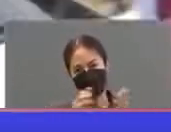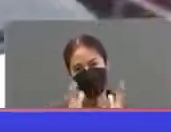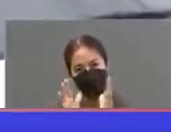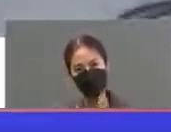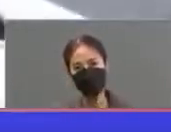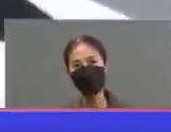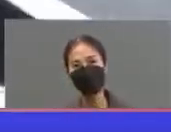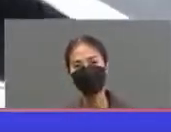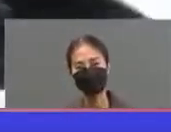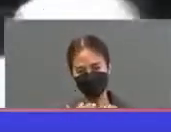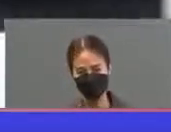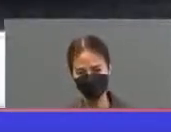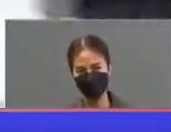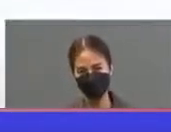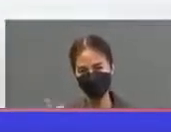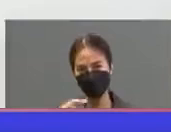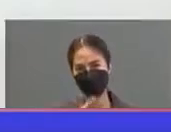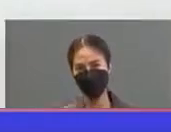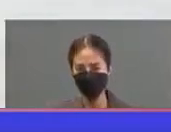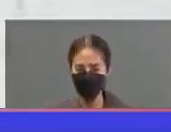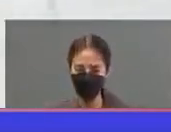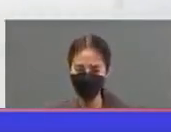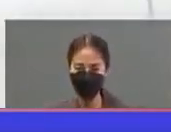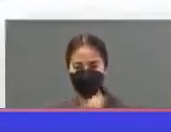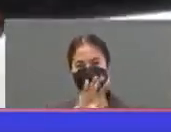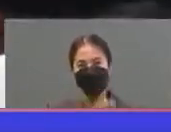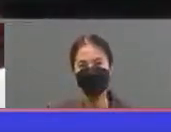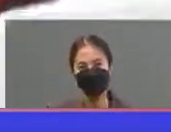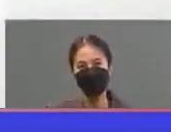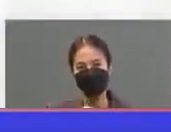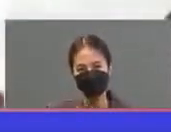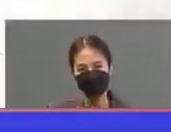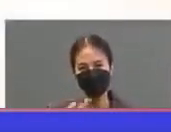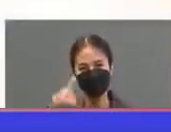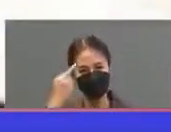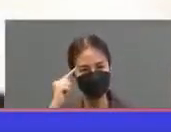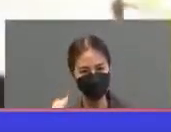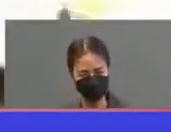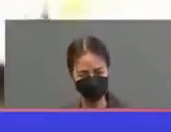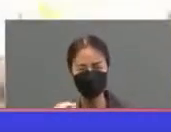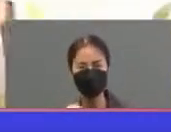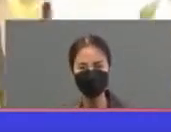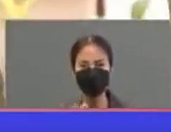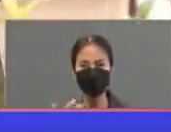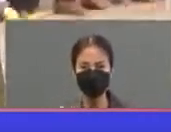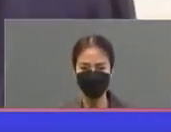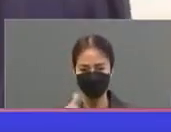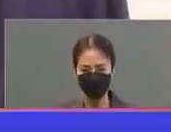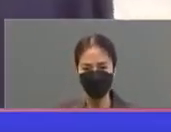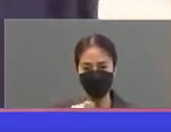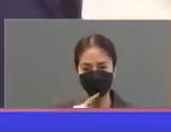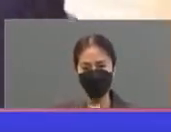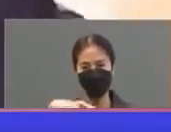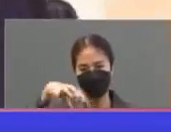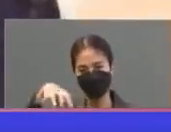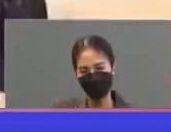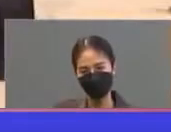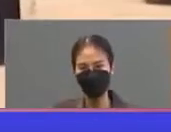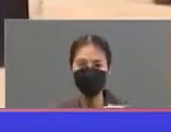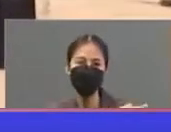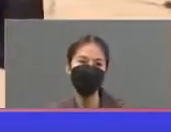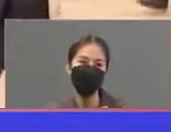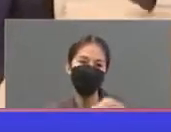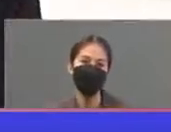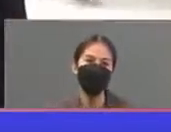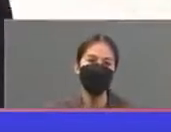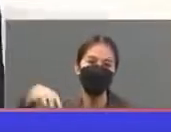ตรคุณมูลค่าสูงที่บ้านท่าเยี่ยมอำเภอเมืองสกลนครจังหวัดสกลนครค่ะโดยในจังหวัดสกลนครในกำหนดเป้าหมายในการพัฒ